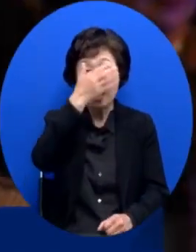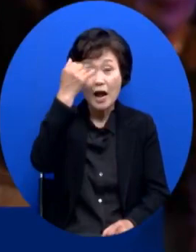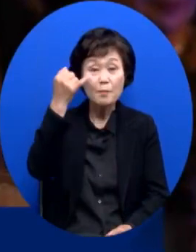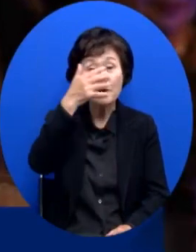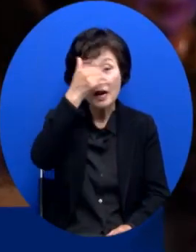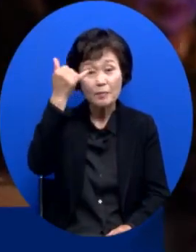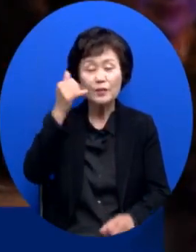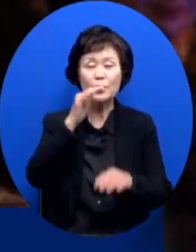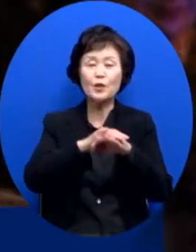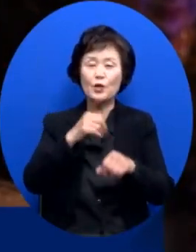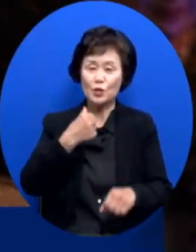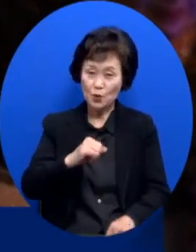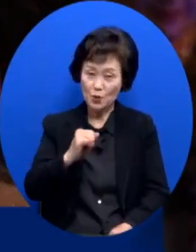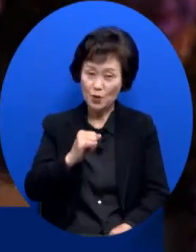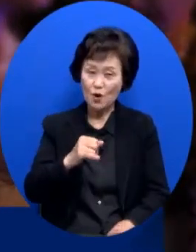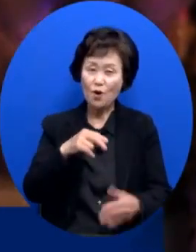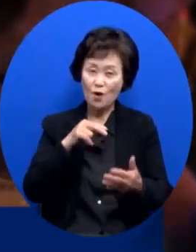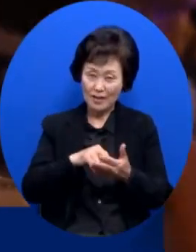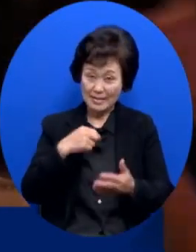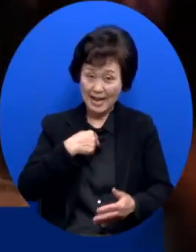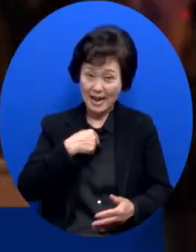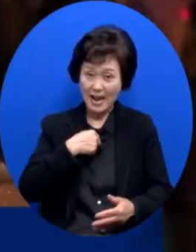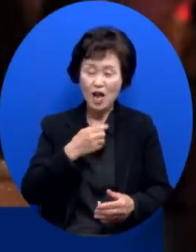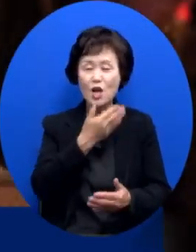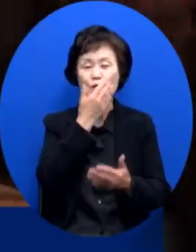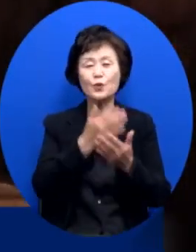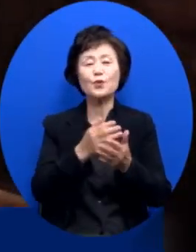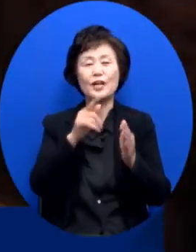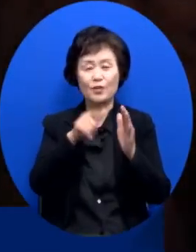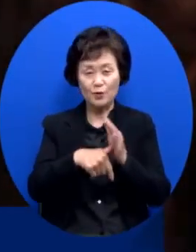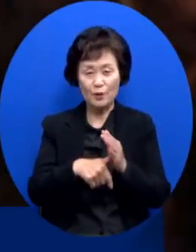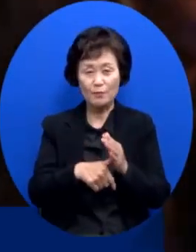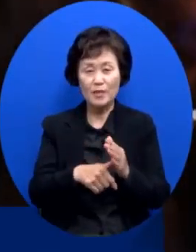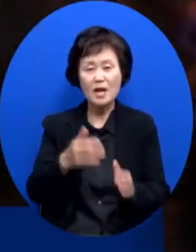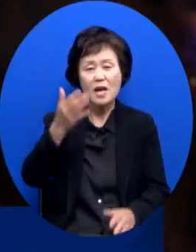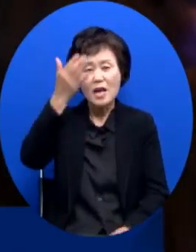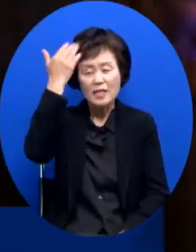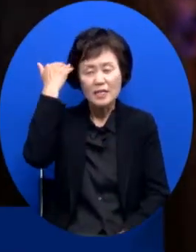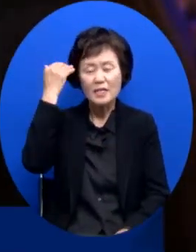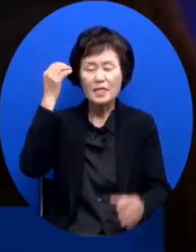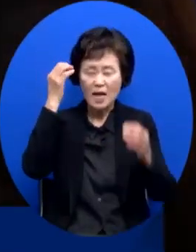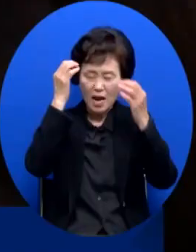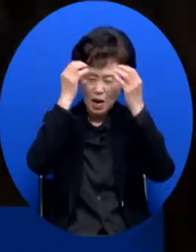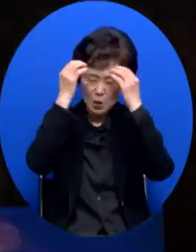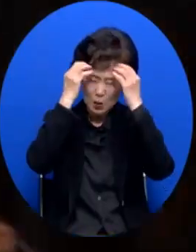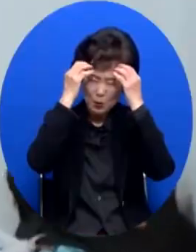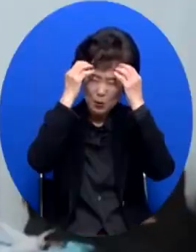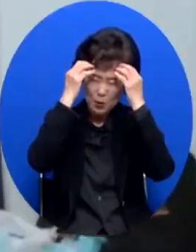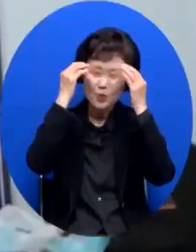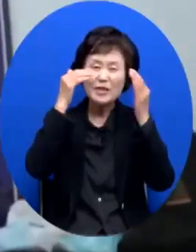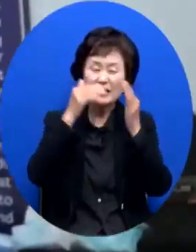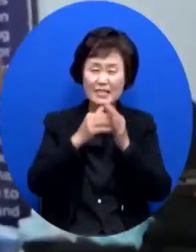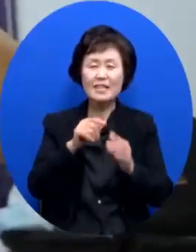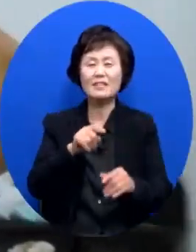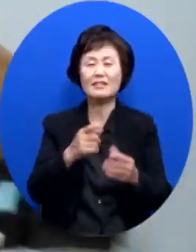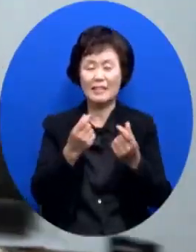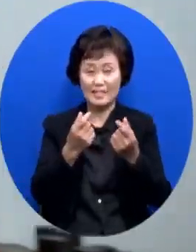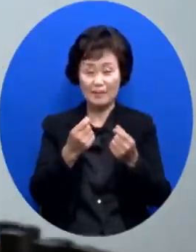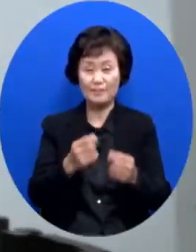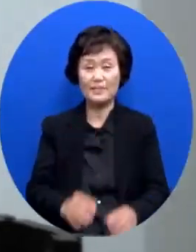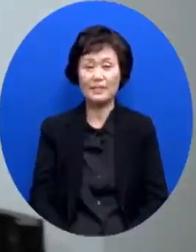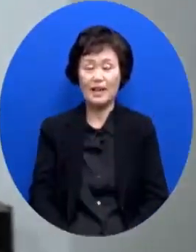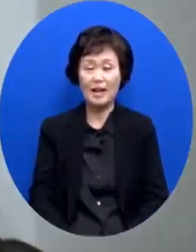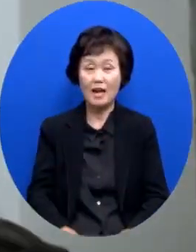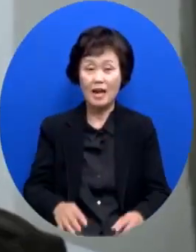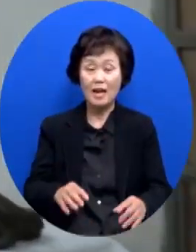third generation from both of my sides to Holocaust survivors. So it's like a closure to me. 대회